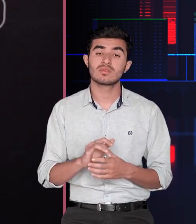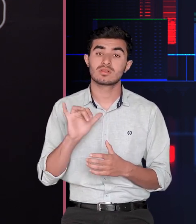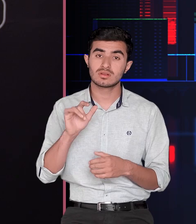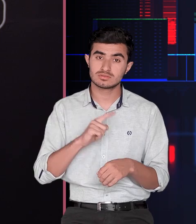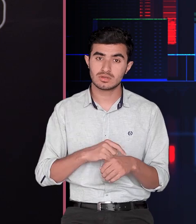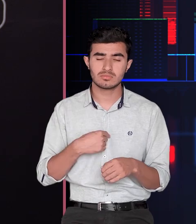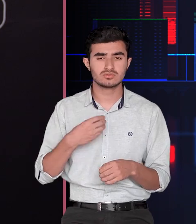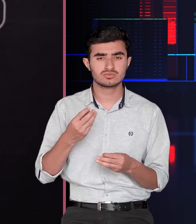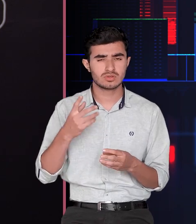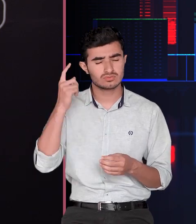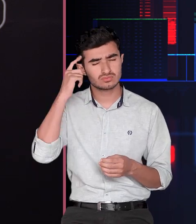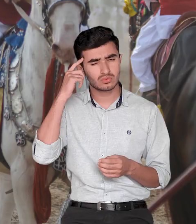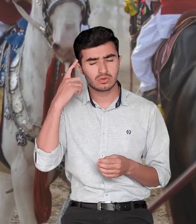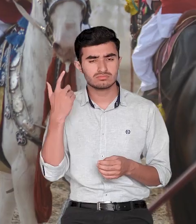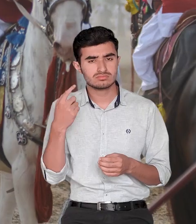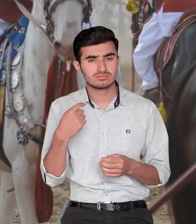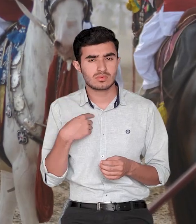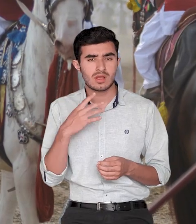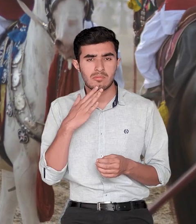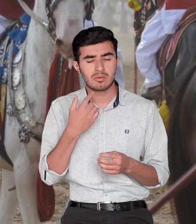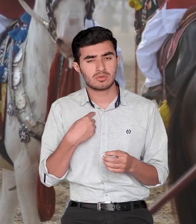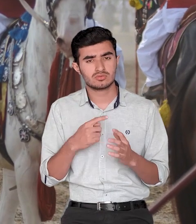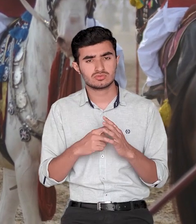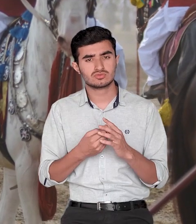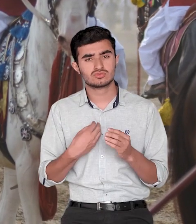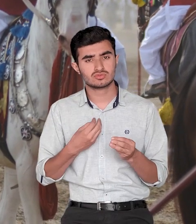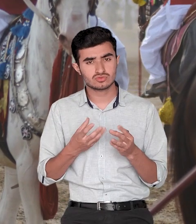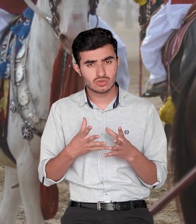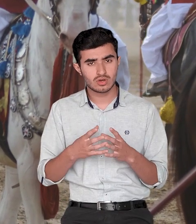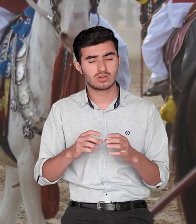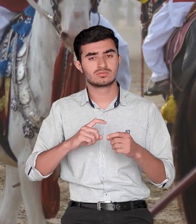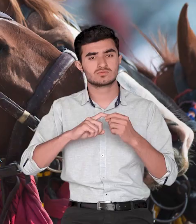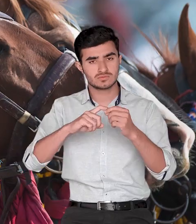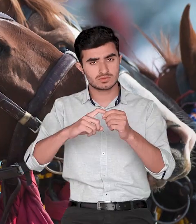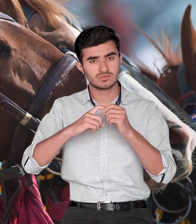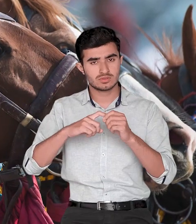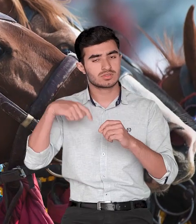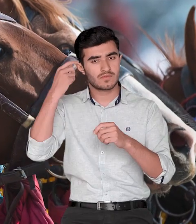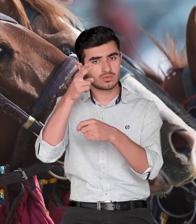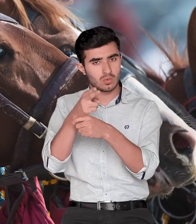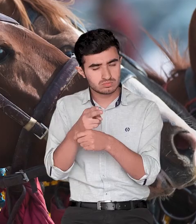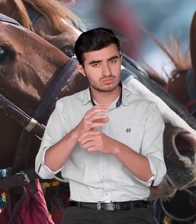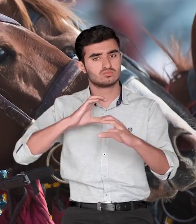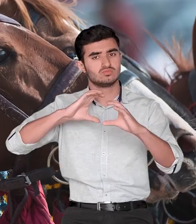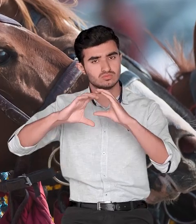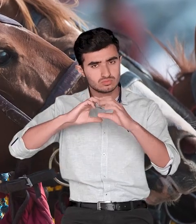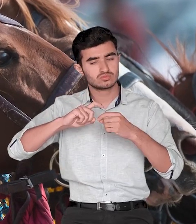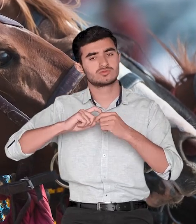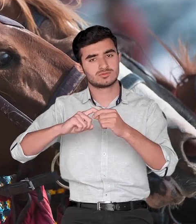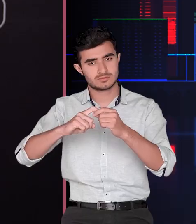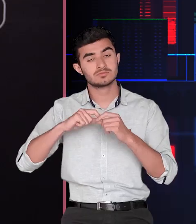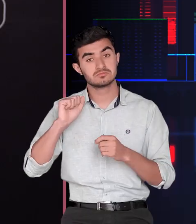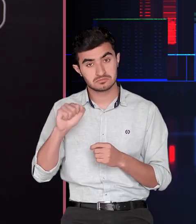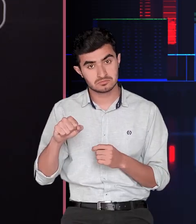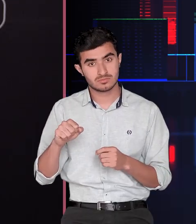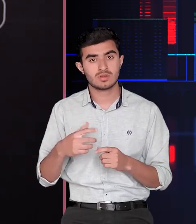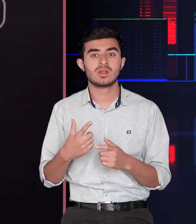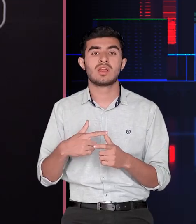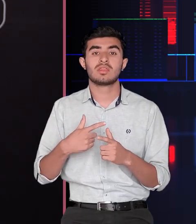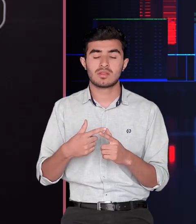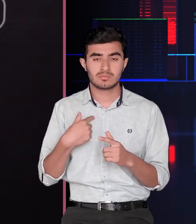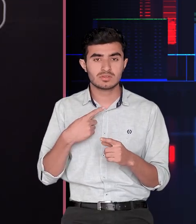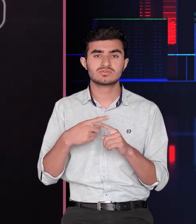से, आज़ाद कश्मीर से, और ऑल ओवर द पाकिस्तान आते हैं। तो देन आई स्टार्टेड थिंकिंग कि आई शुड गो